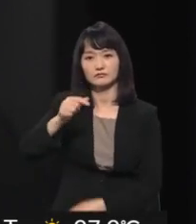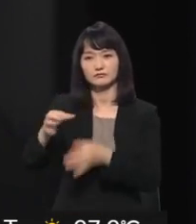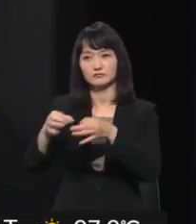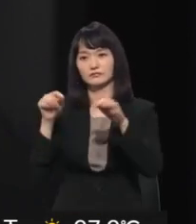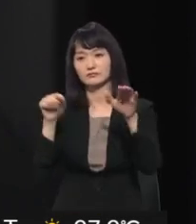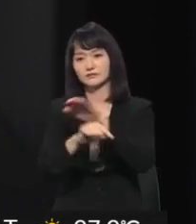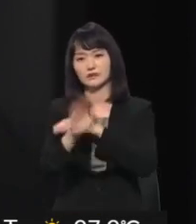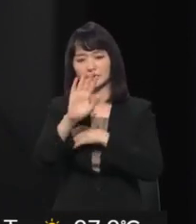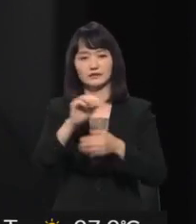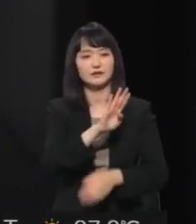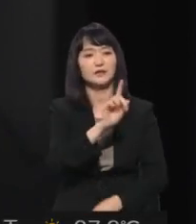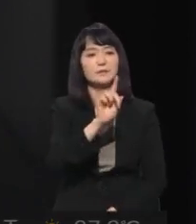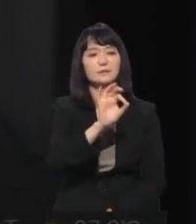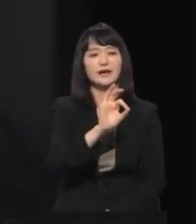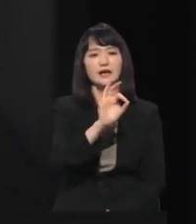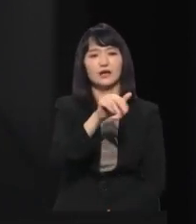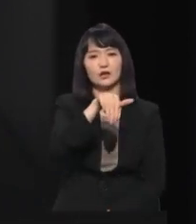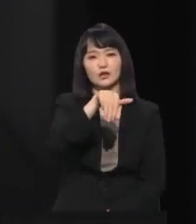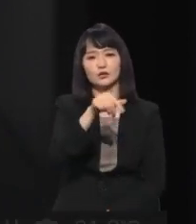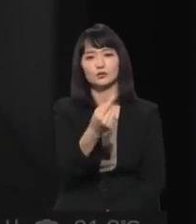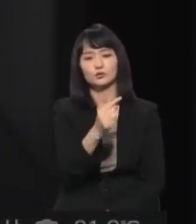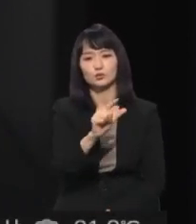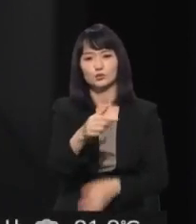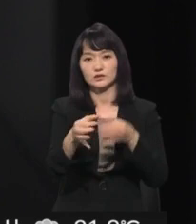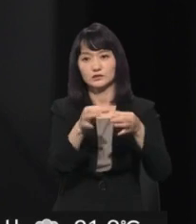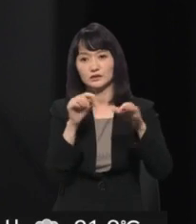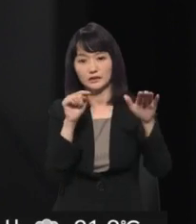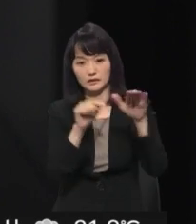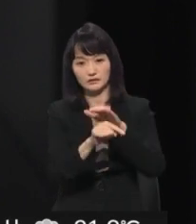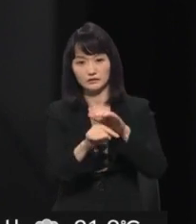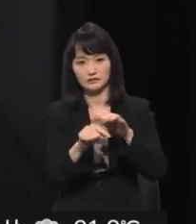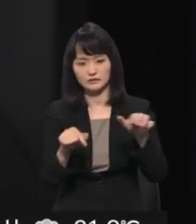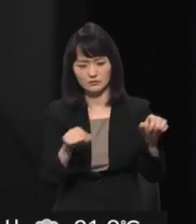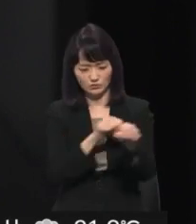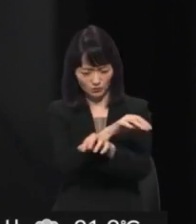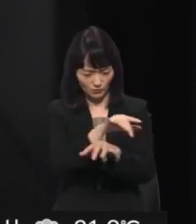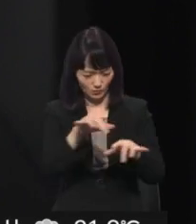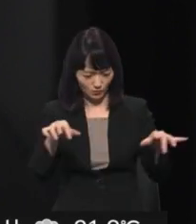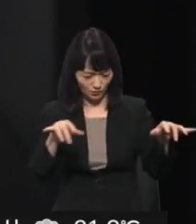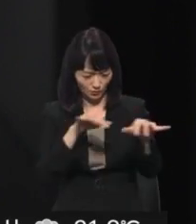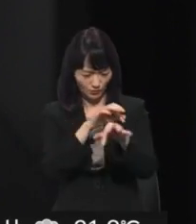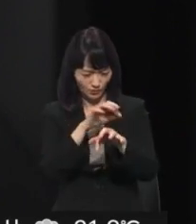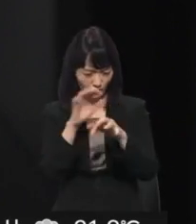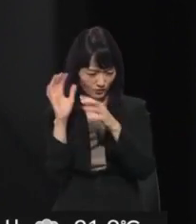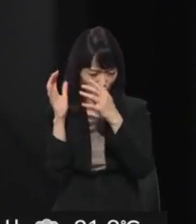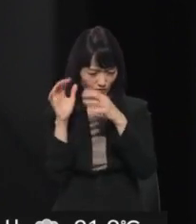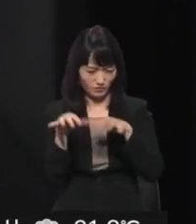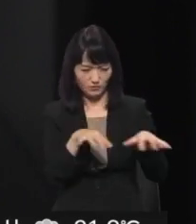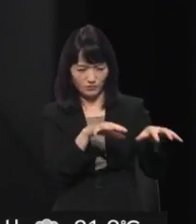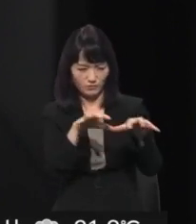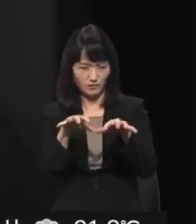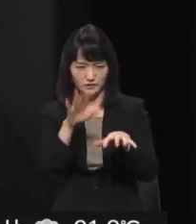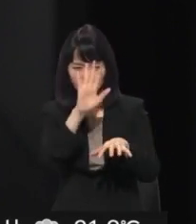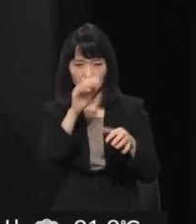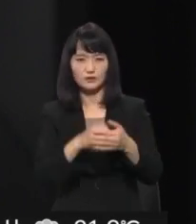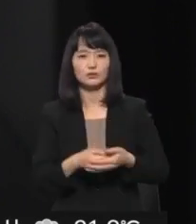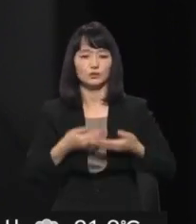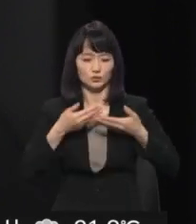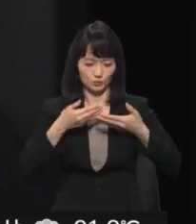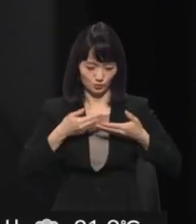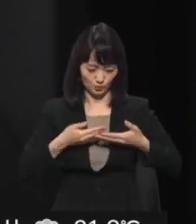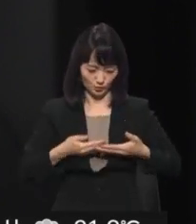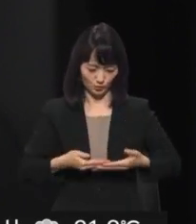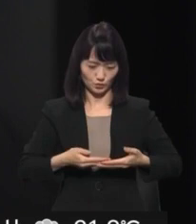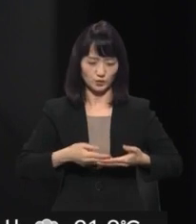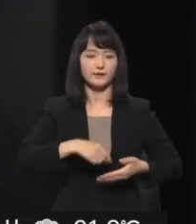평촌 시작을 가고 요란스럽게 않게 조용히 차장 뭔가 대통령과 이렇게 대조적인 사진을 만들어 내는 거